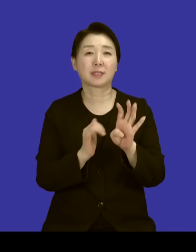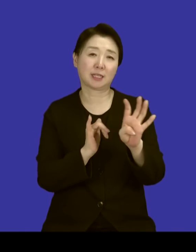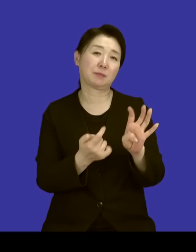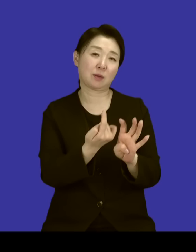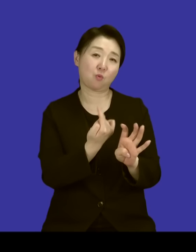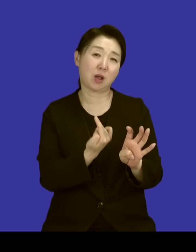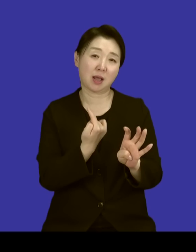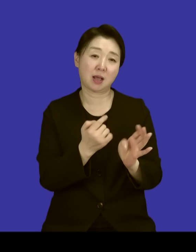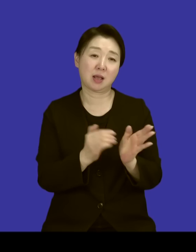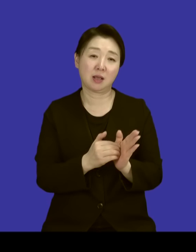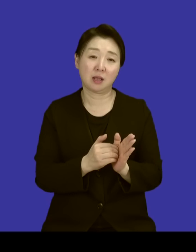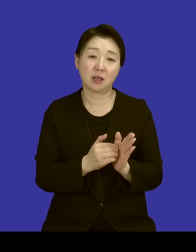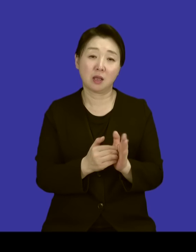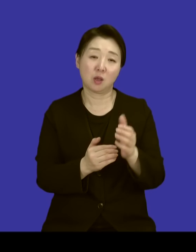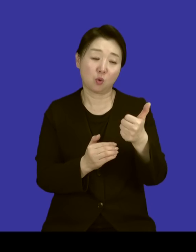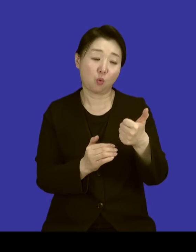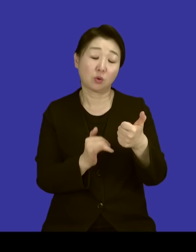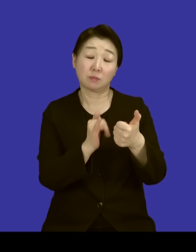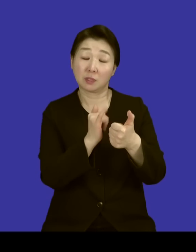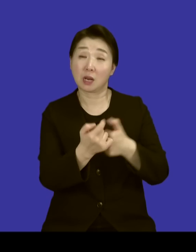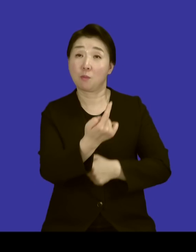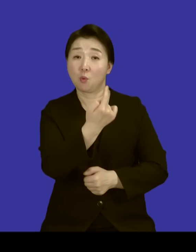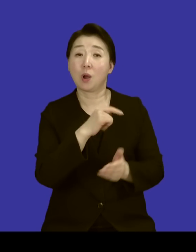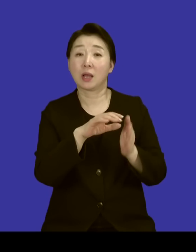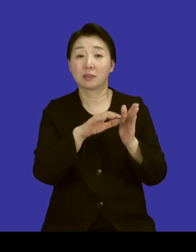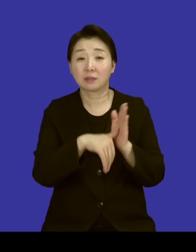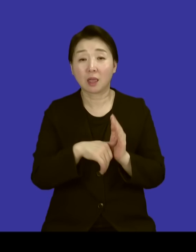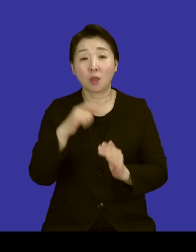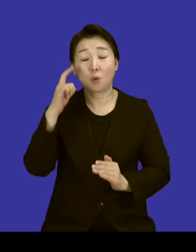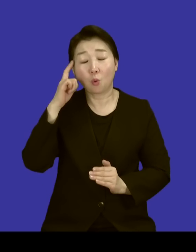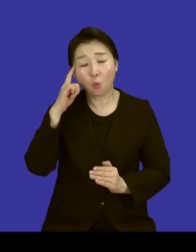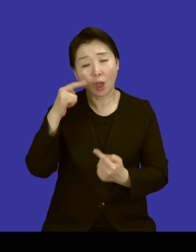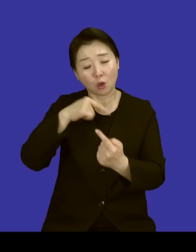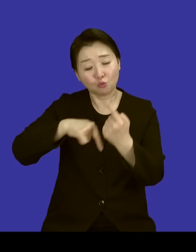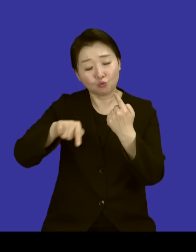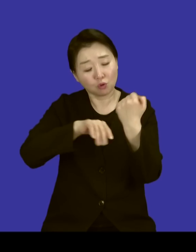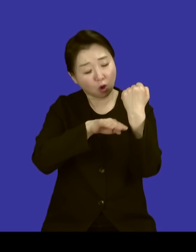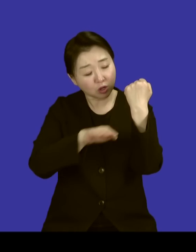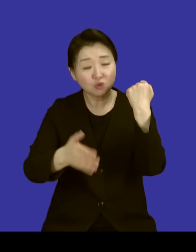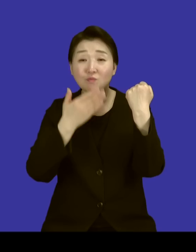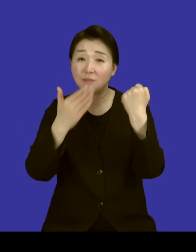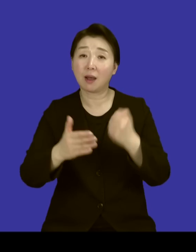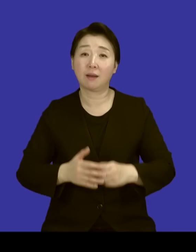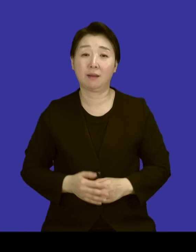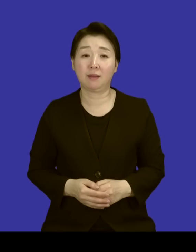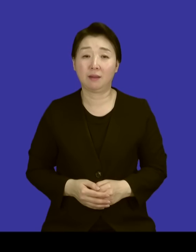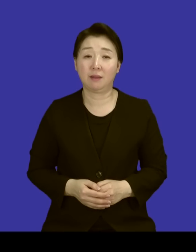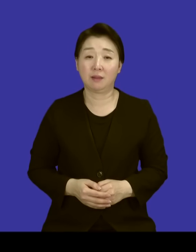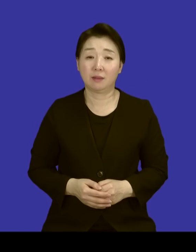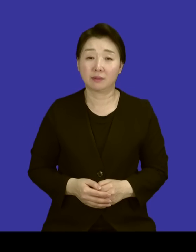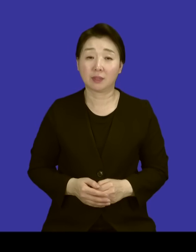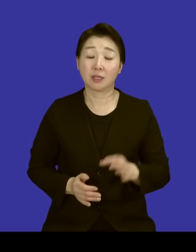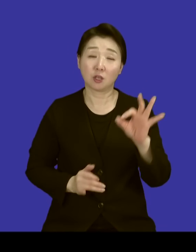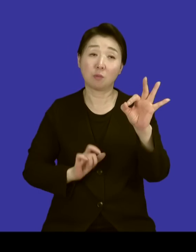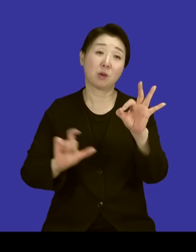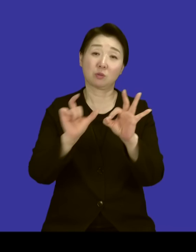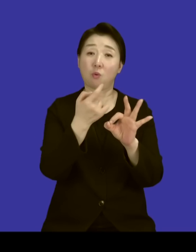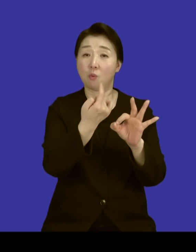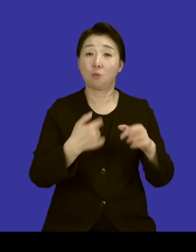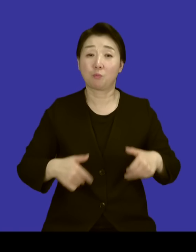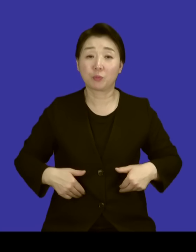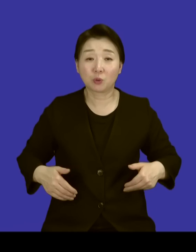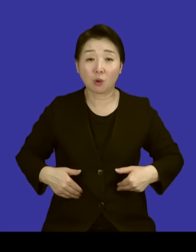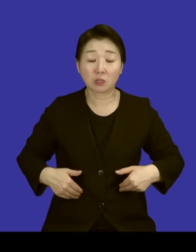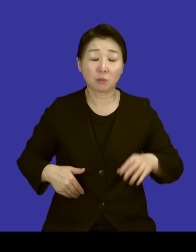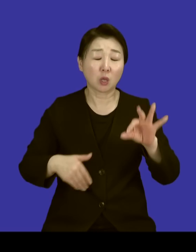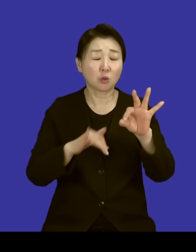손님이. 근데 50명은 오셔야 그래도 어느 정도는 해볼만 하겠다 예. 생각할 쯤이니까 하루에 10명도 오셔야 되잖아요. 네. 예. 근데 어떻게